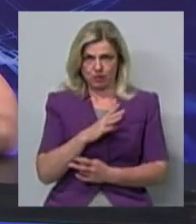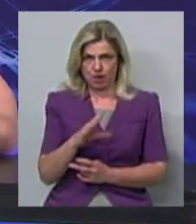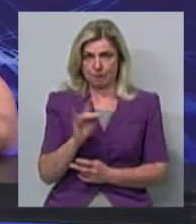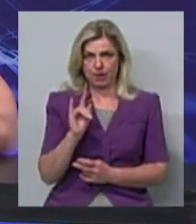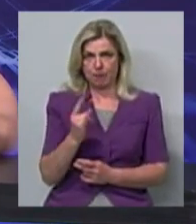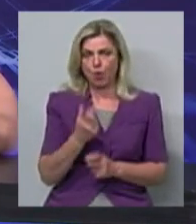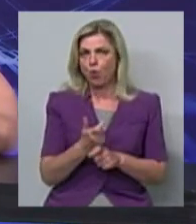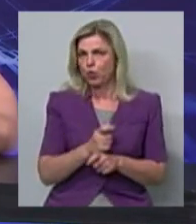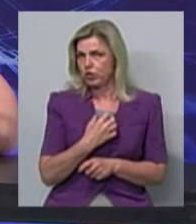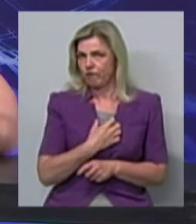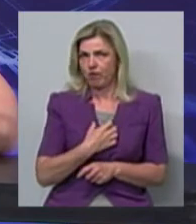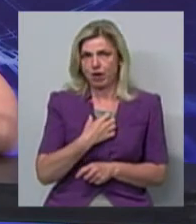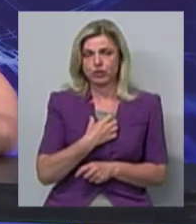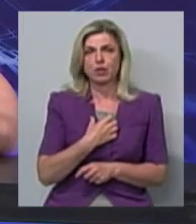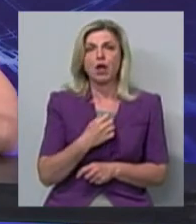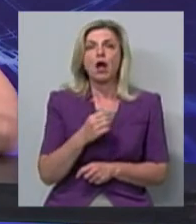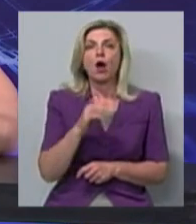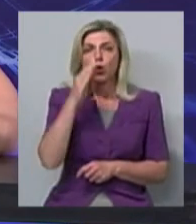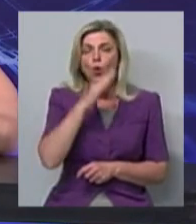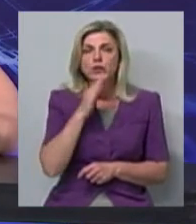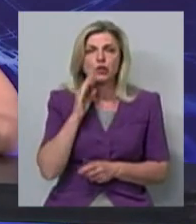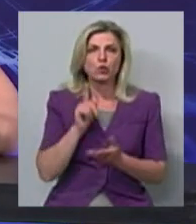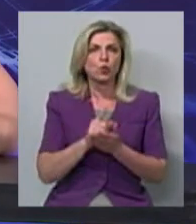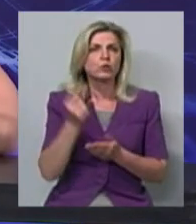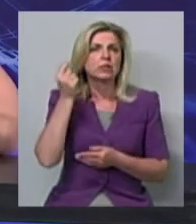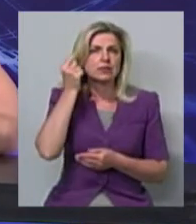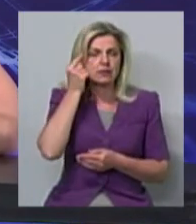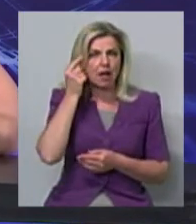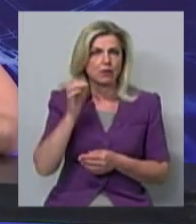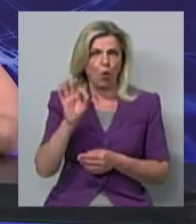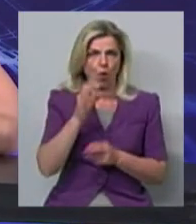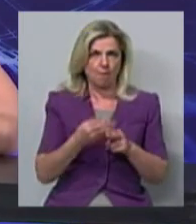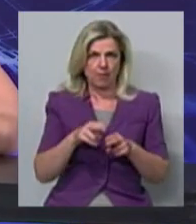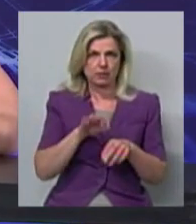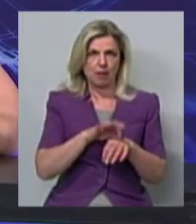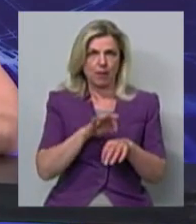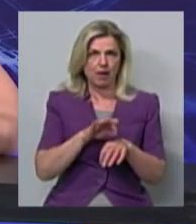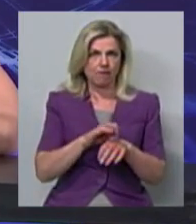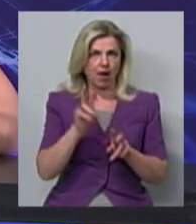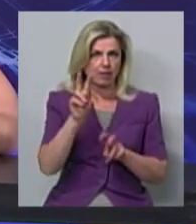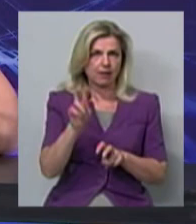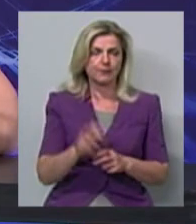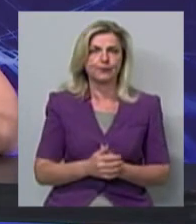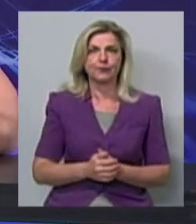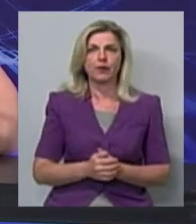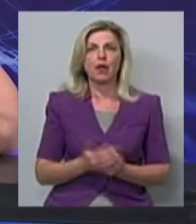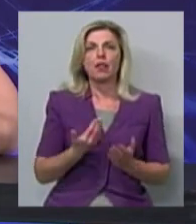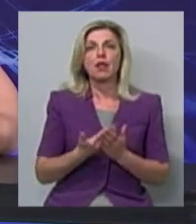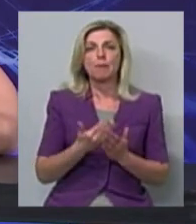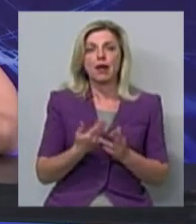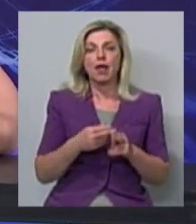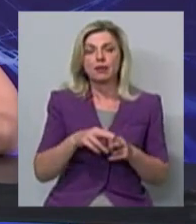Они должны быть тоже, поэтому они тоже должны быть информированы об этом заболевании. Потому что иногда, вот, например, этим